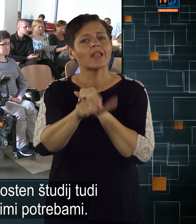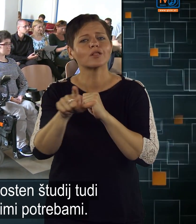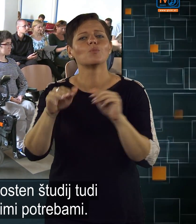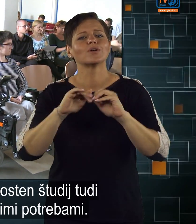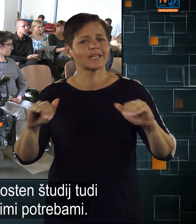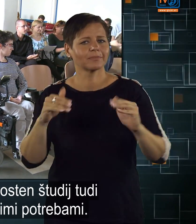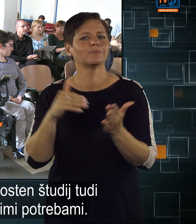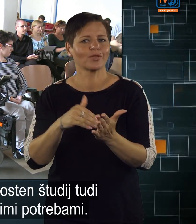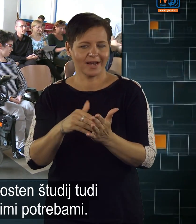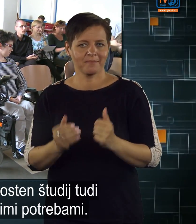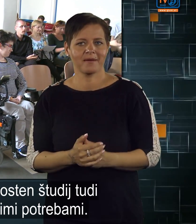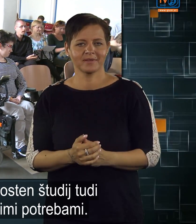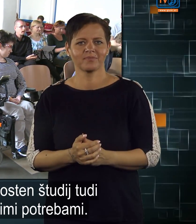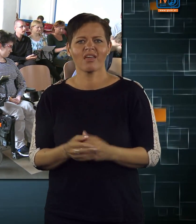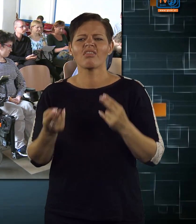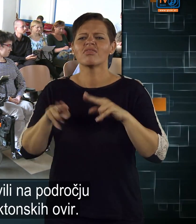potrebami.